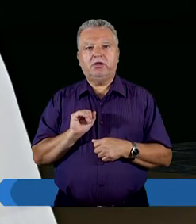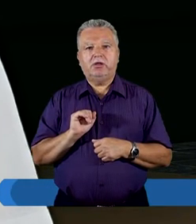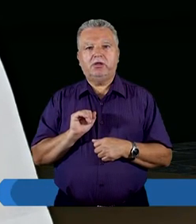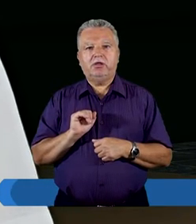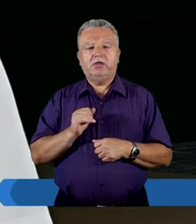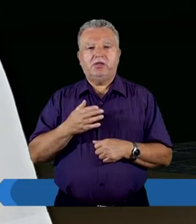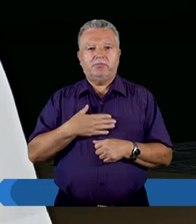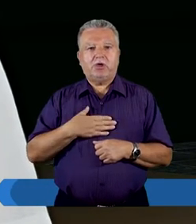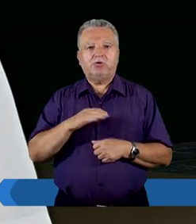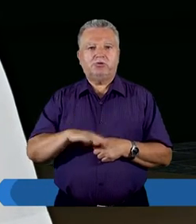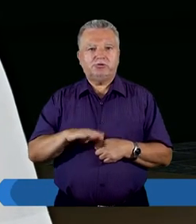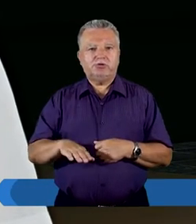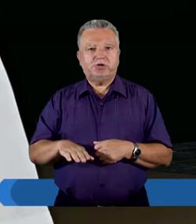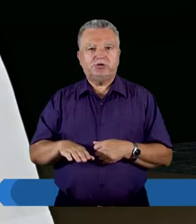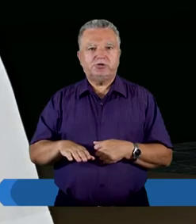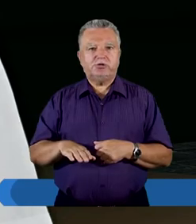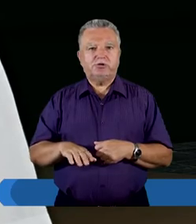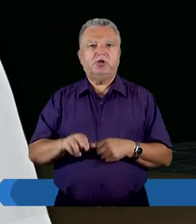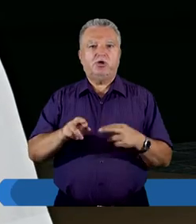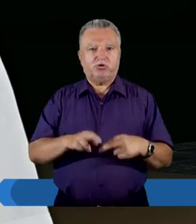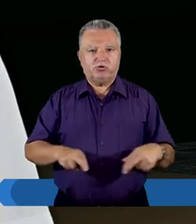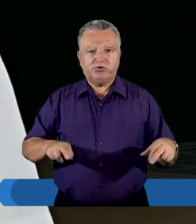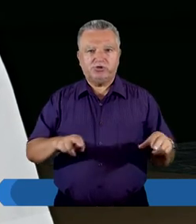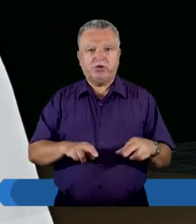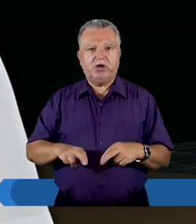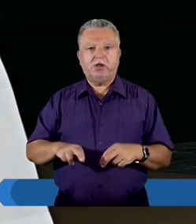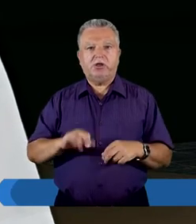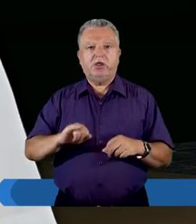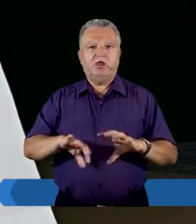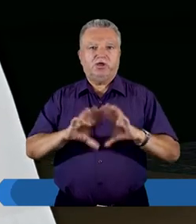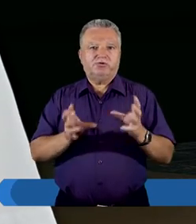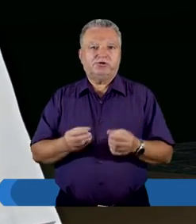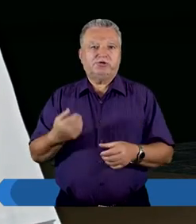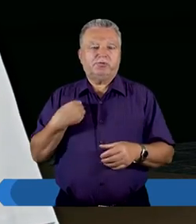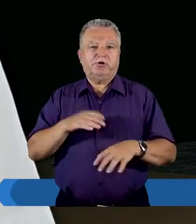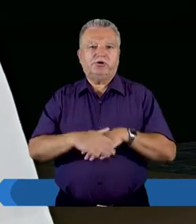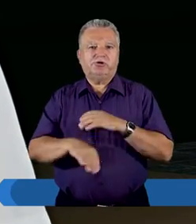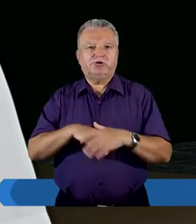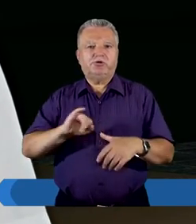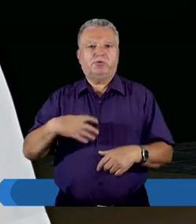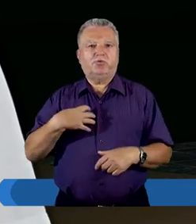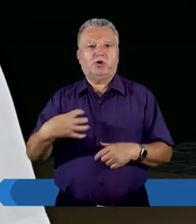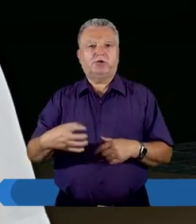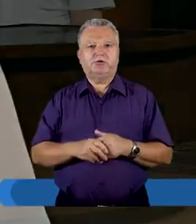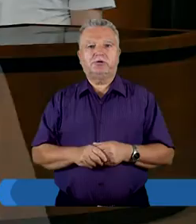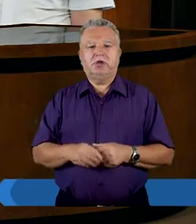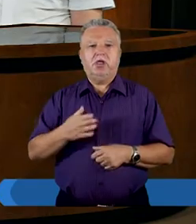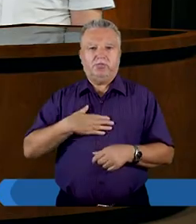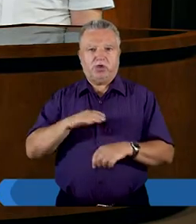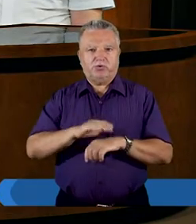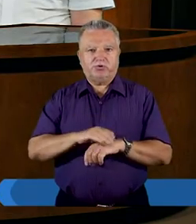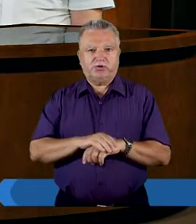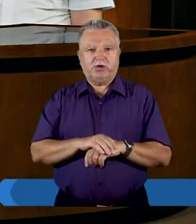znowu miał dzieci, znowu miał rodzinę i wszyscy byli szczęśliwi i bogaci. Miał